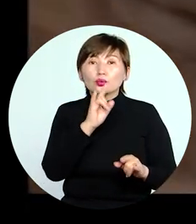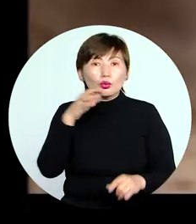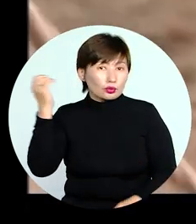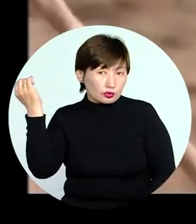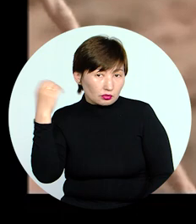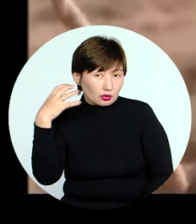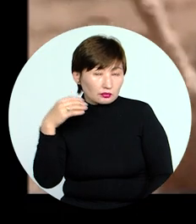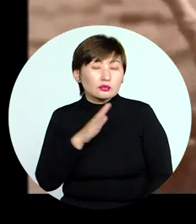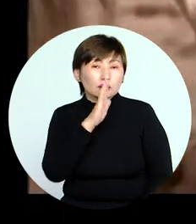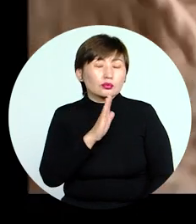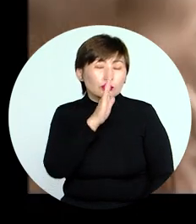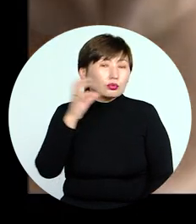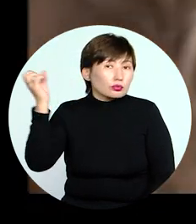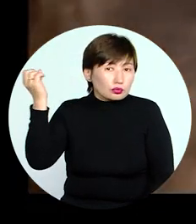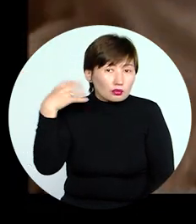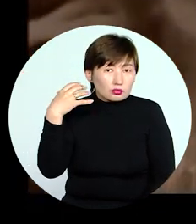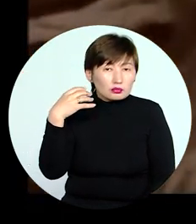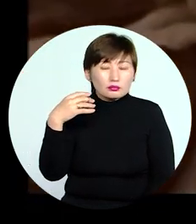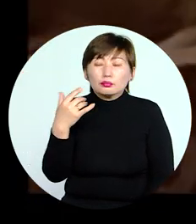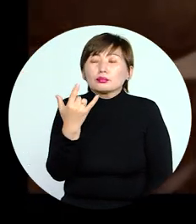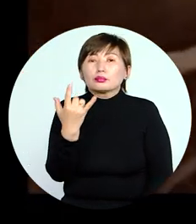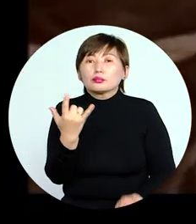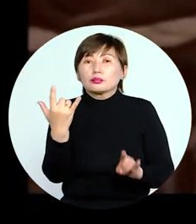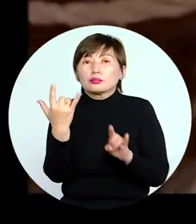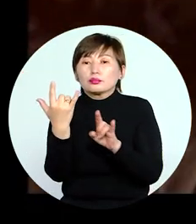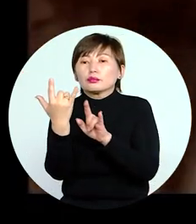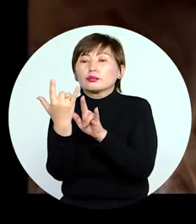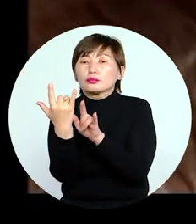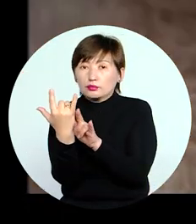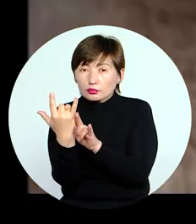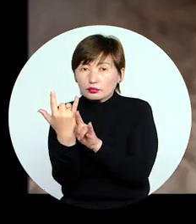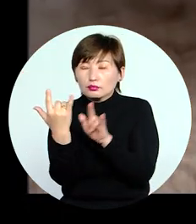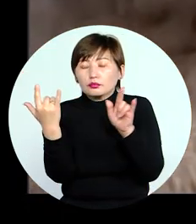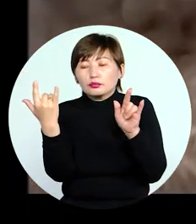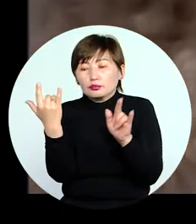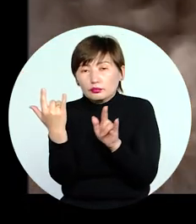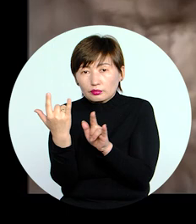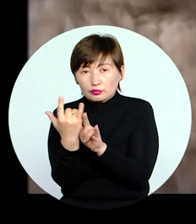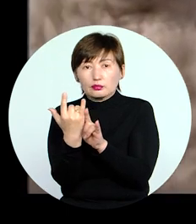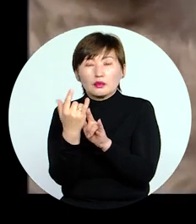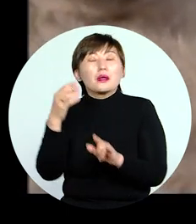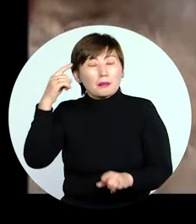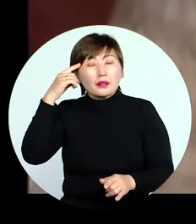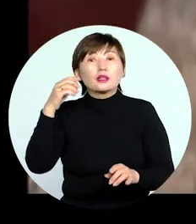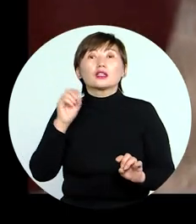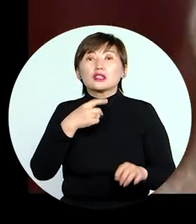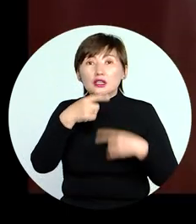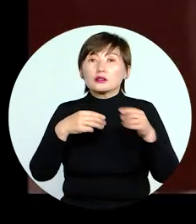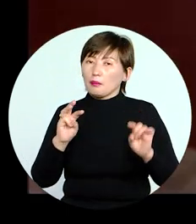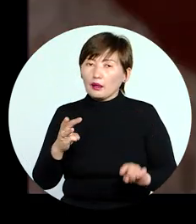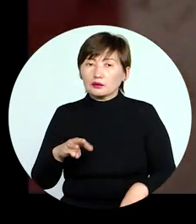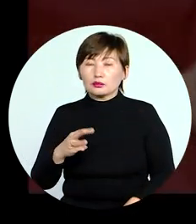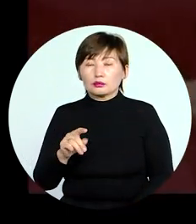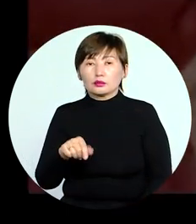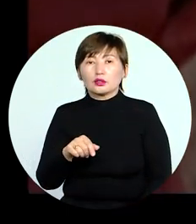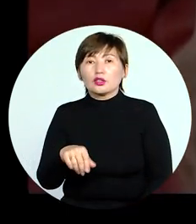бол Монгол хүн болгон энийг харахад өө мэддэг юм л гэж бодогдно. Гэвтэл энийг одоо явагдаж байгаа